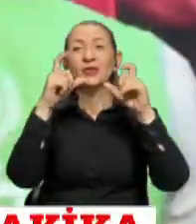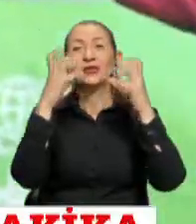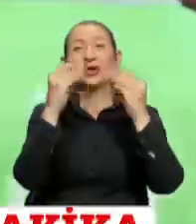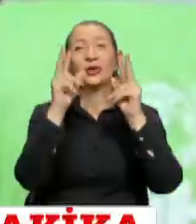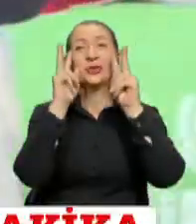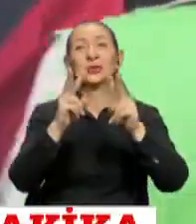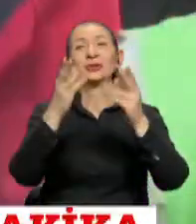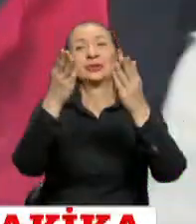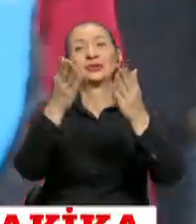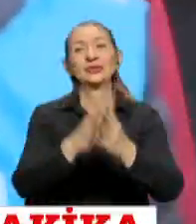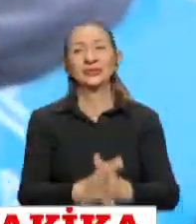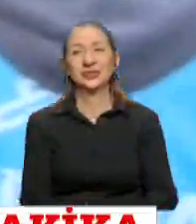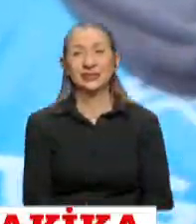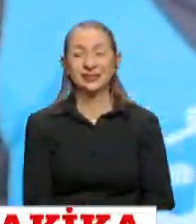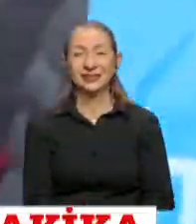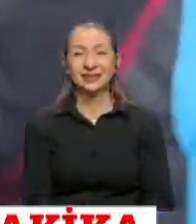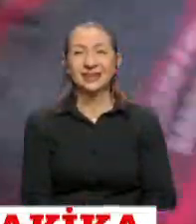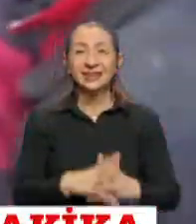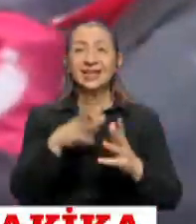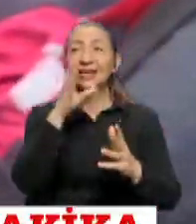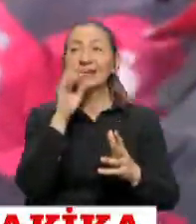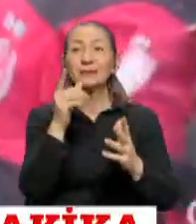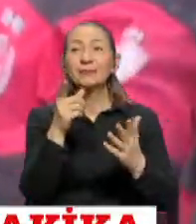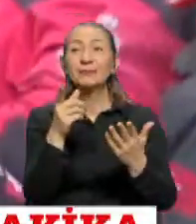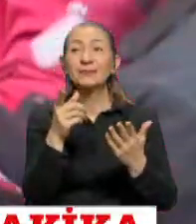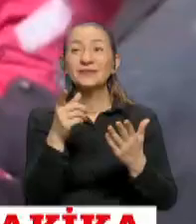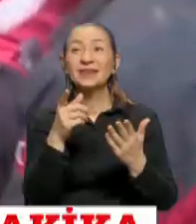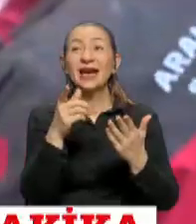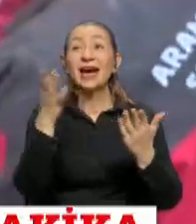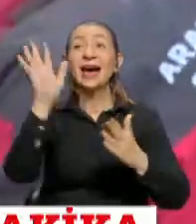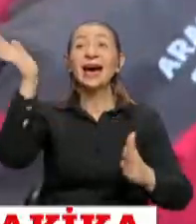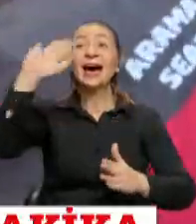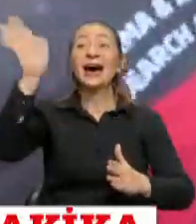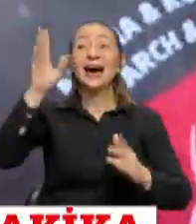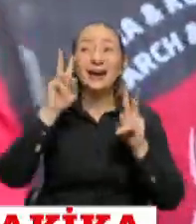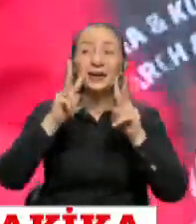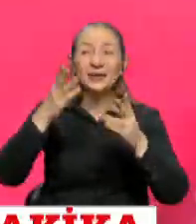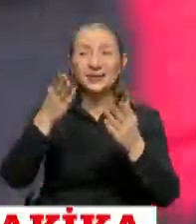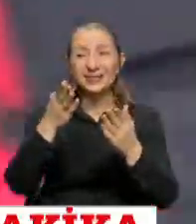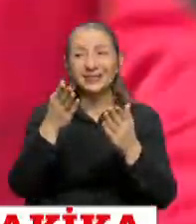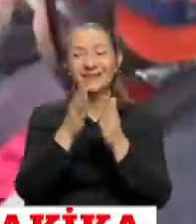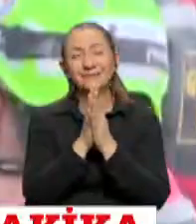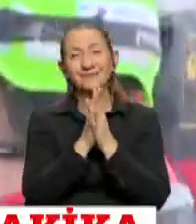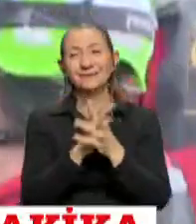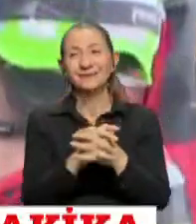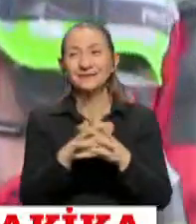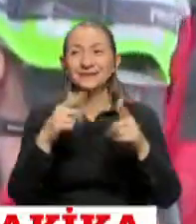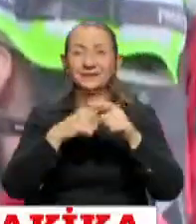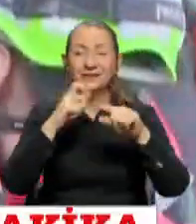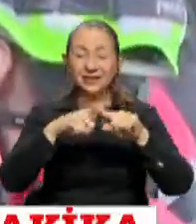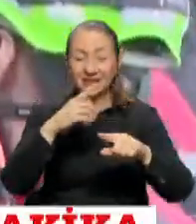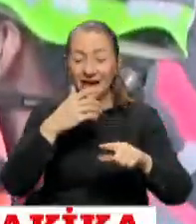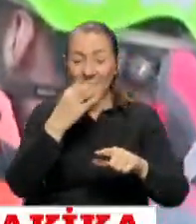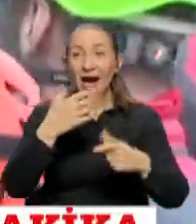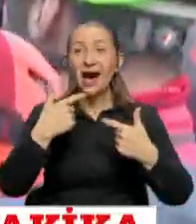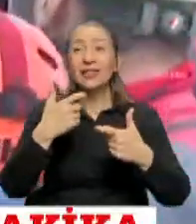olarak görüyorsunuz. İşte kim? Aha, el sallıyor, görüyorsunuz. Fox Haber